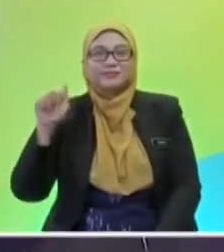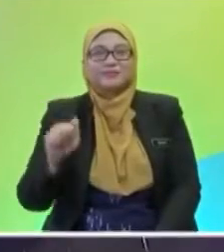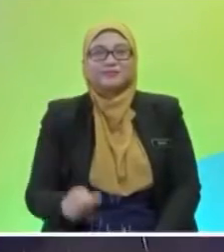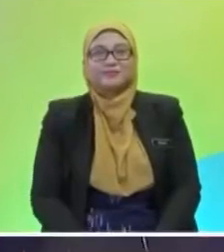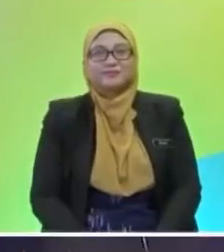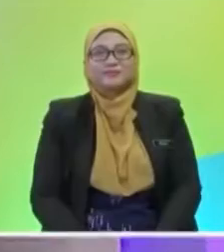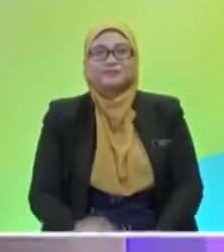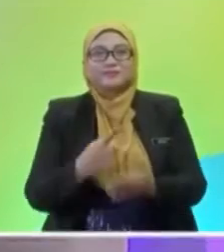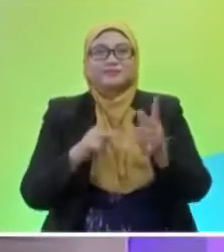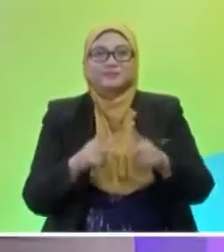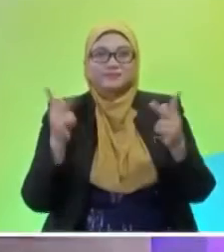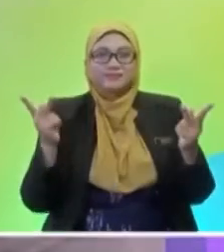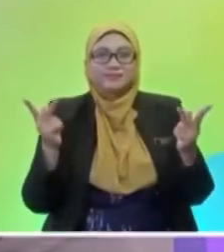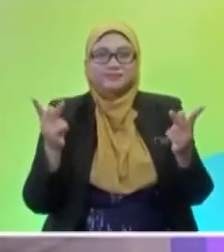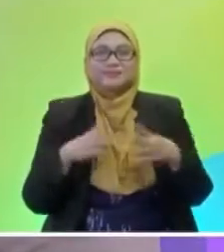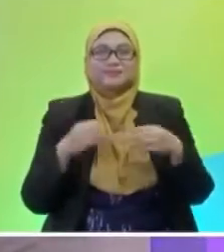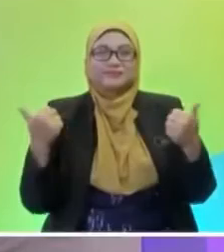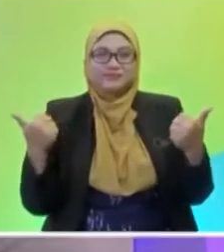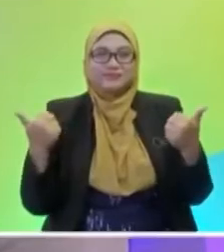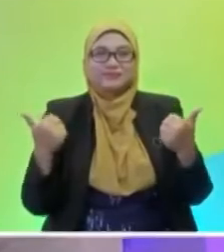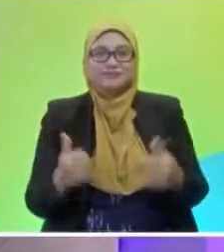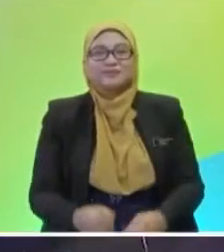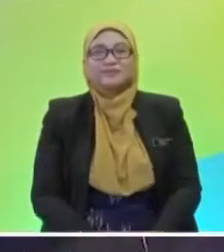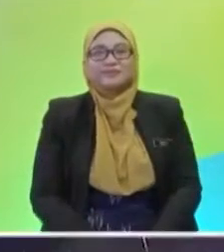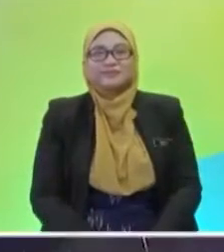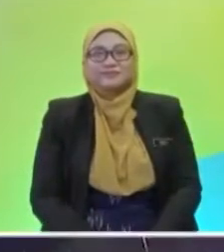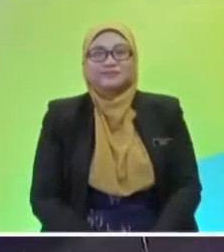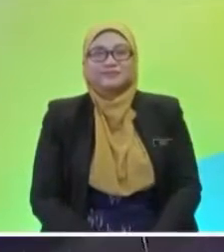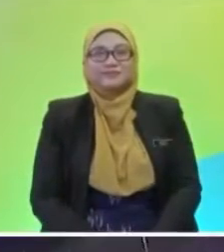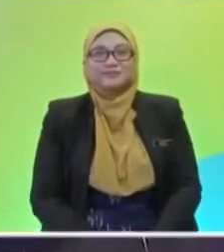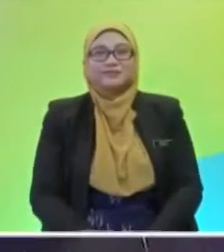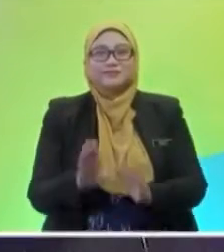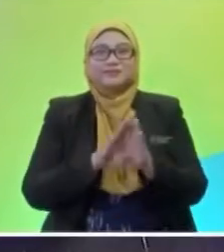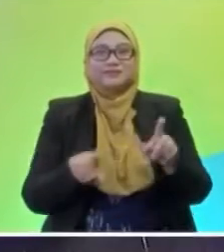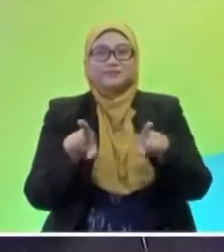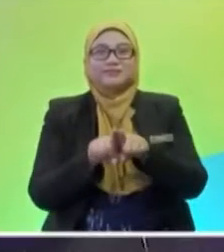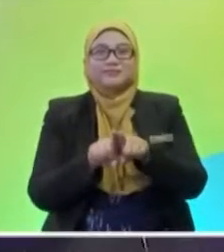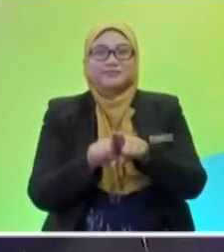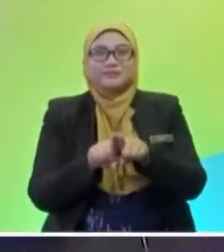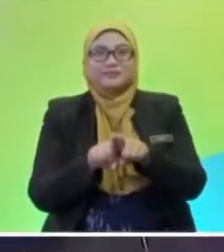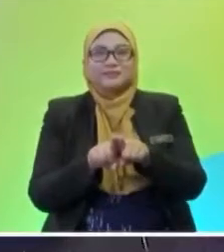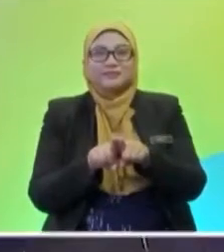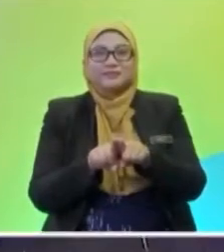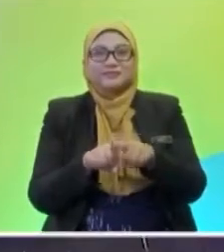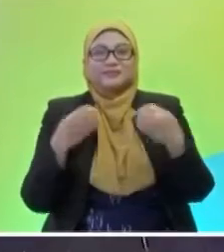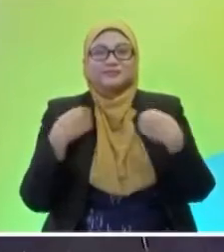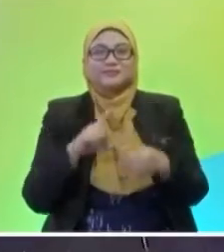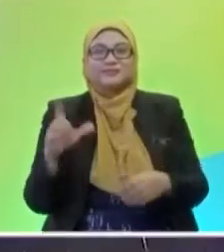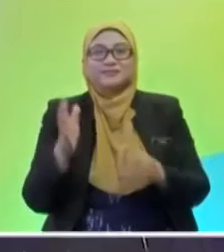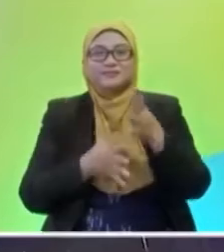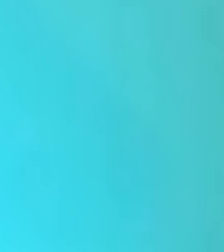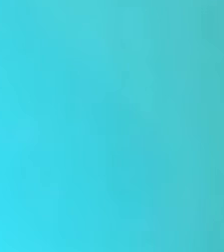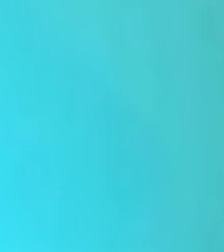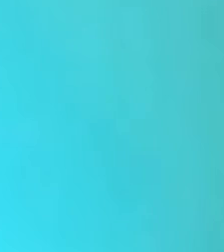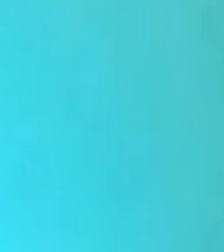Cikgu apa khabar? Alhamdulillah, sihat. Okey, alhamdulillah baiklah. Juga bersama kita dalam studio ini adalah jurubahasa isyarat